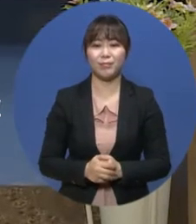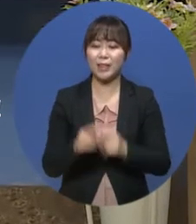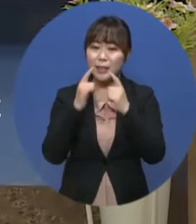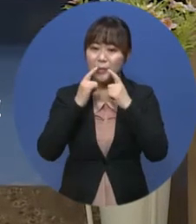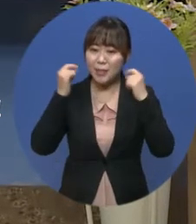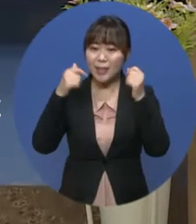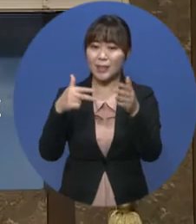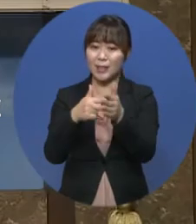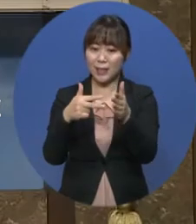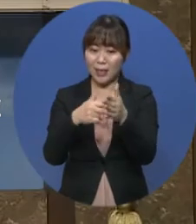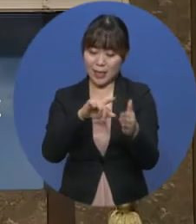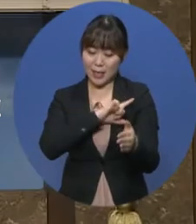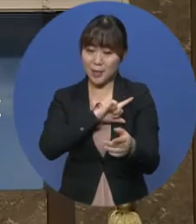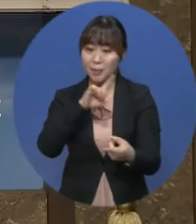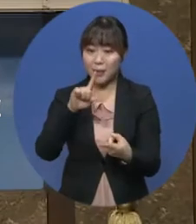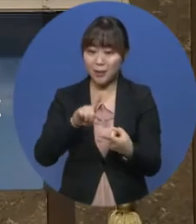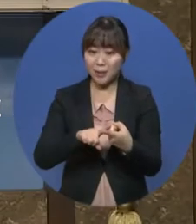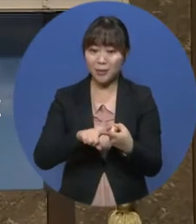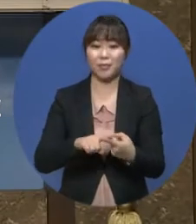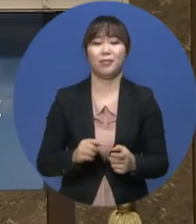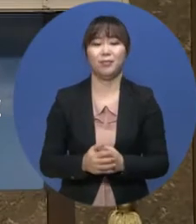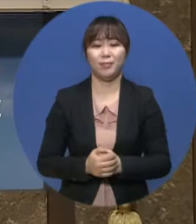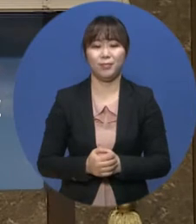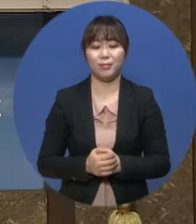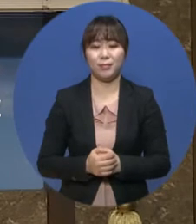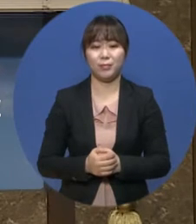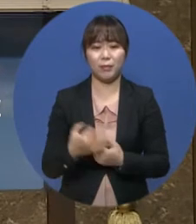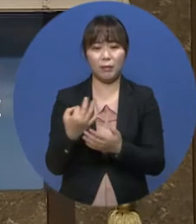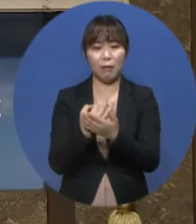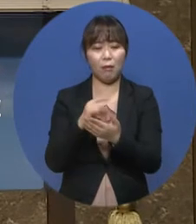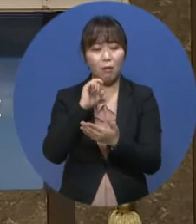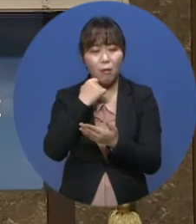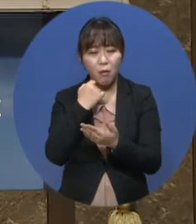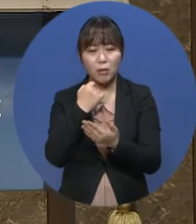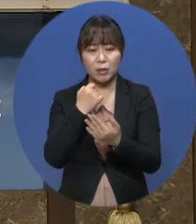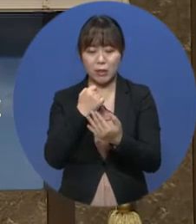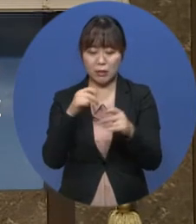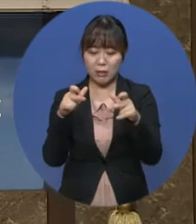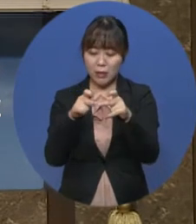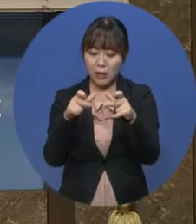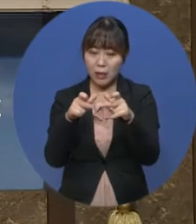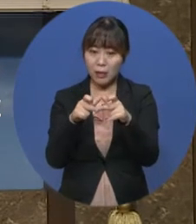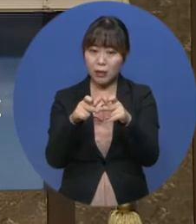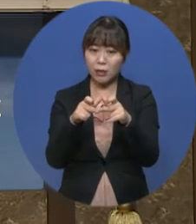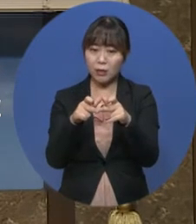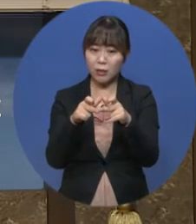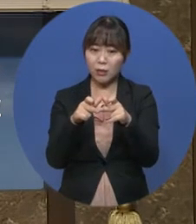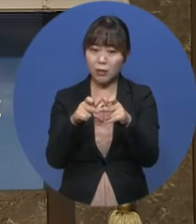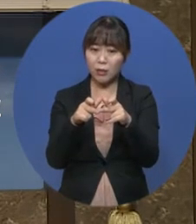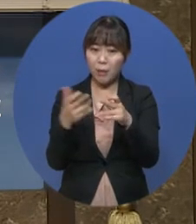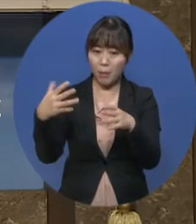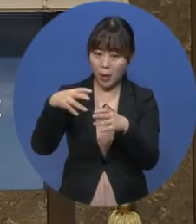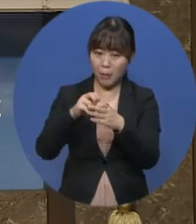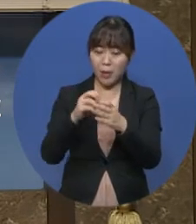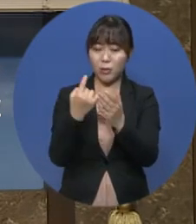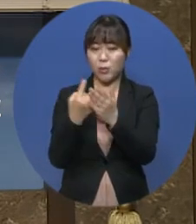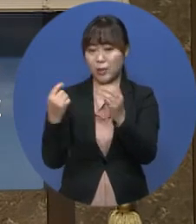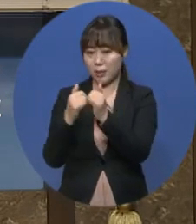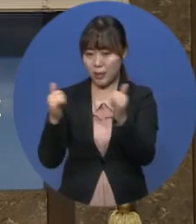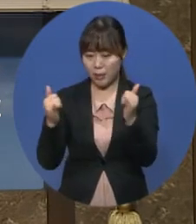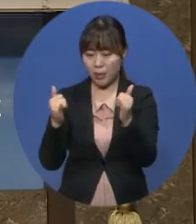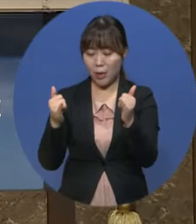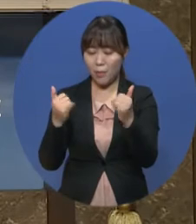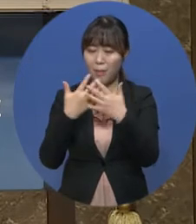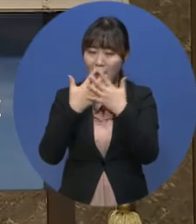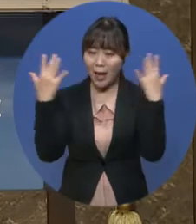제단은 이듬 에서 알 수 있듯이 져 소독 장애인들을 포함한 소외계층에게